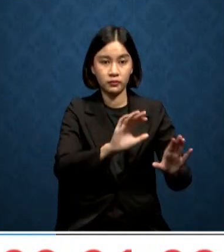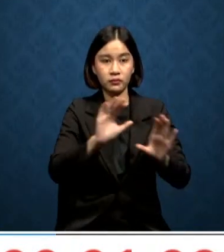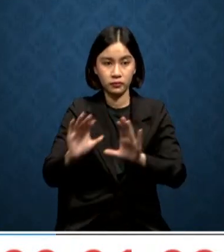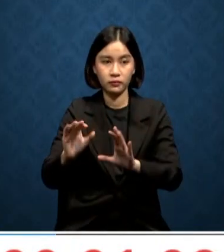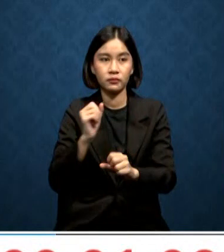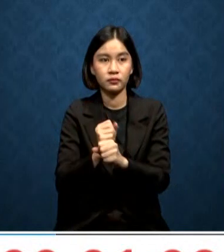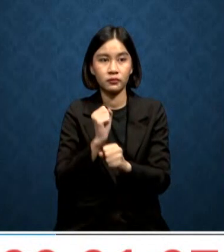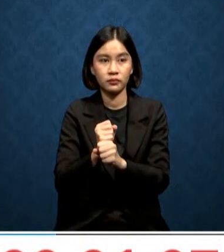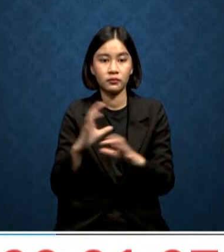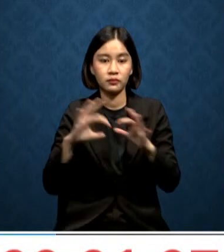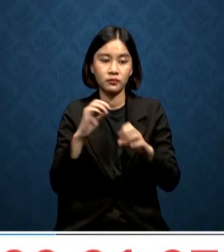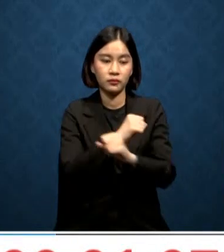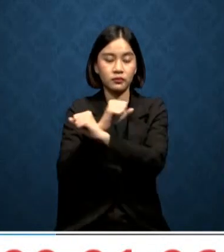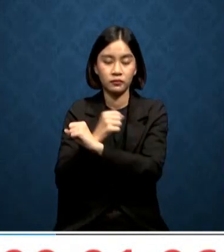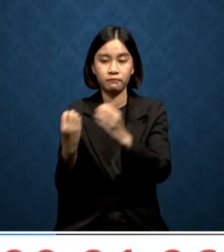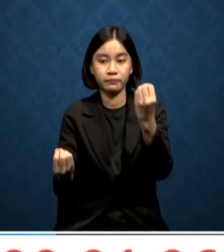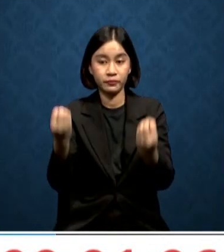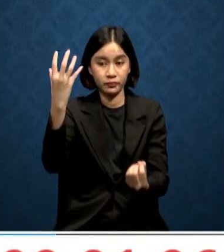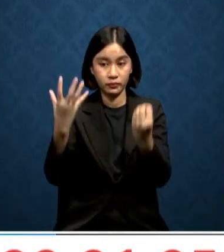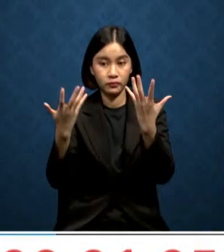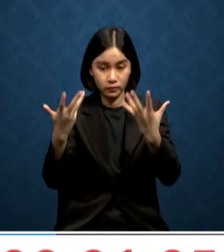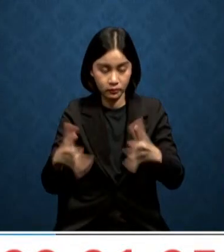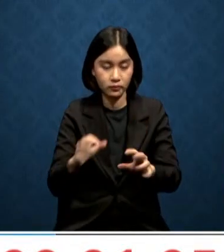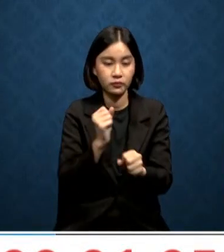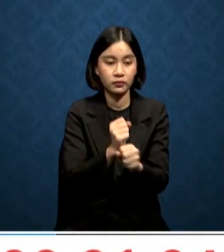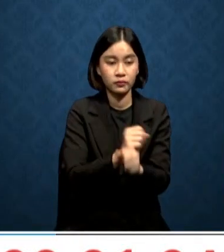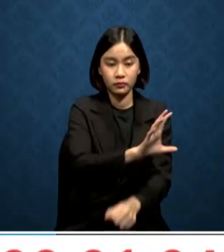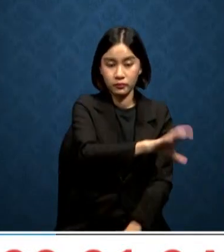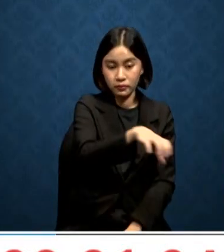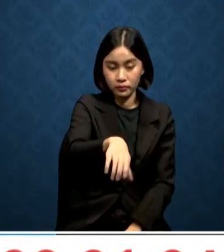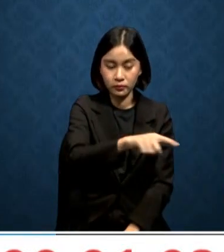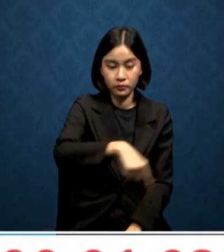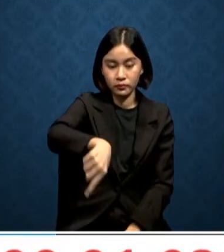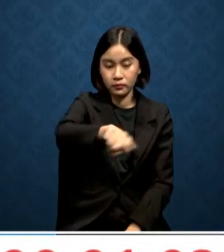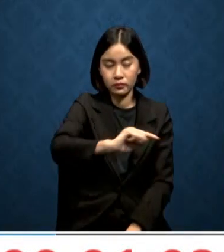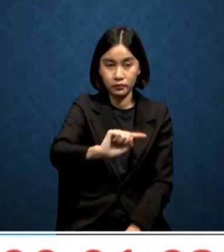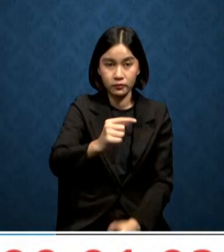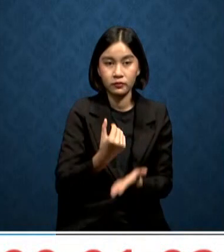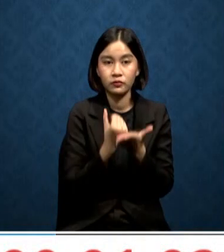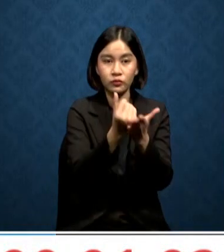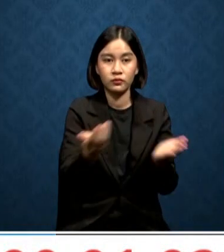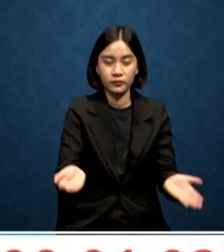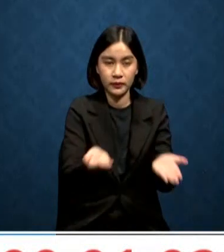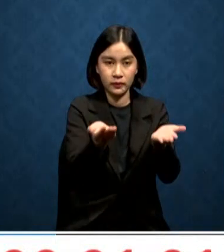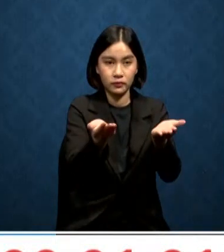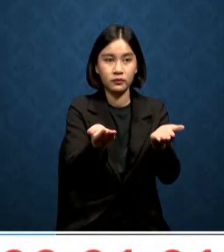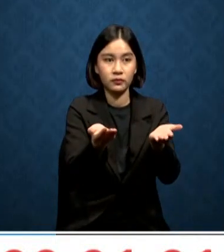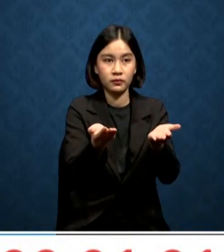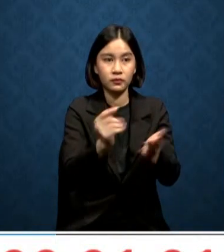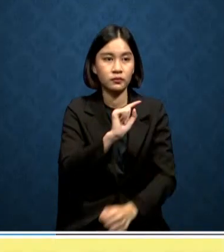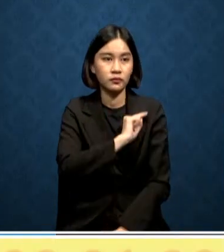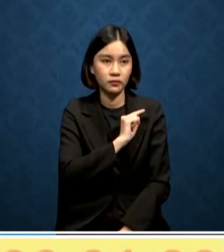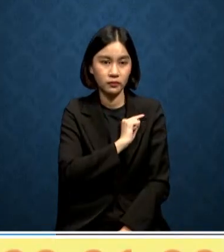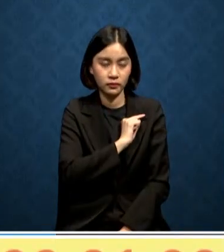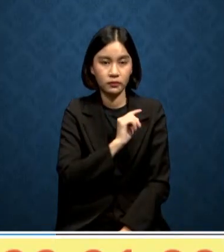ให้ทำด้านป้องกันรักษาป่าอย่างเดียวแล้วหน่วยงานเหล่านี้ยังช่วยสนับสนุนภารกิจง